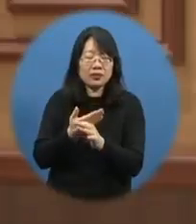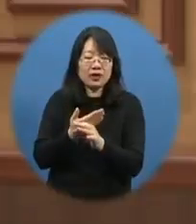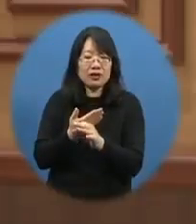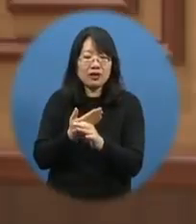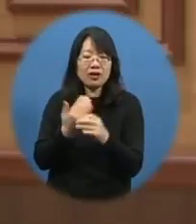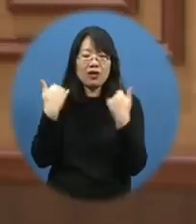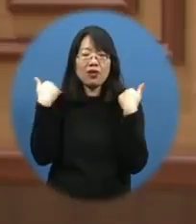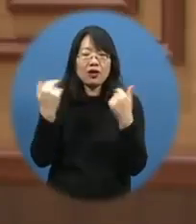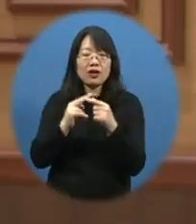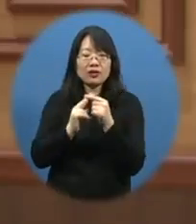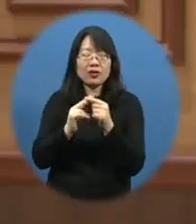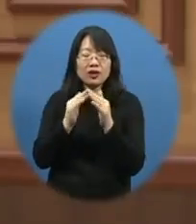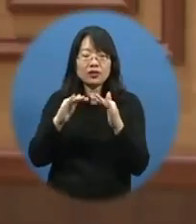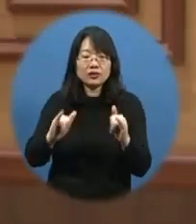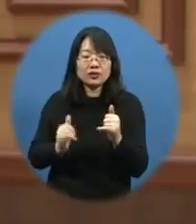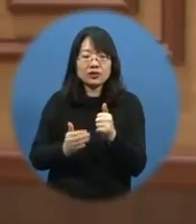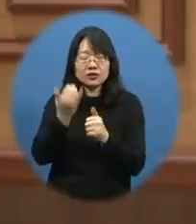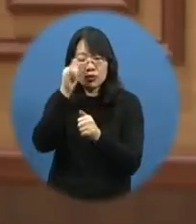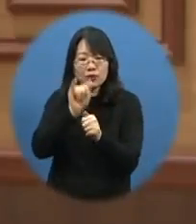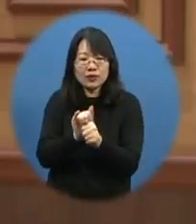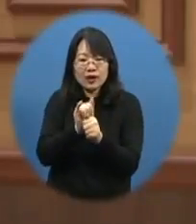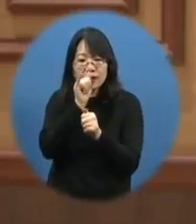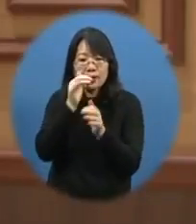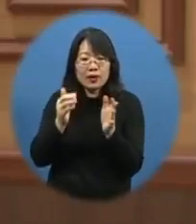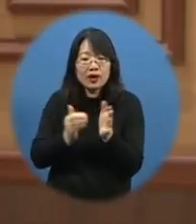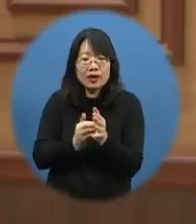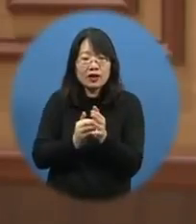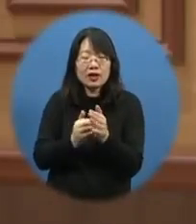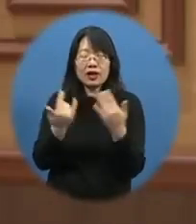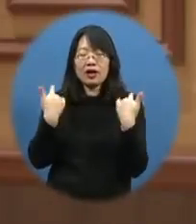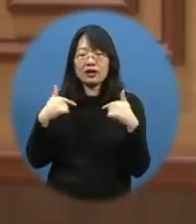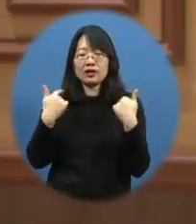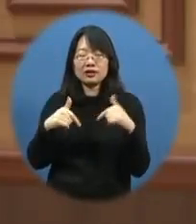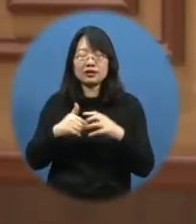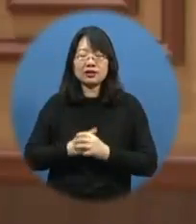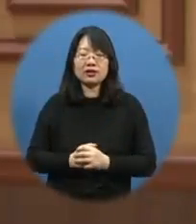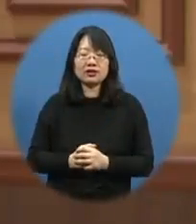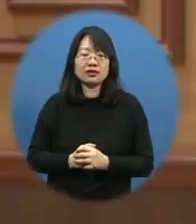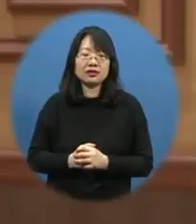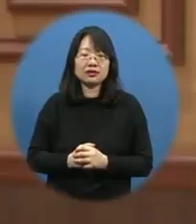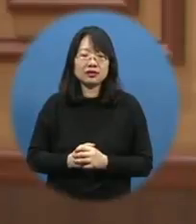나가면은 어른들과 이웃들을 공경하고 근이신 항상 그